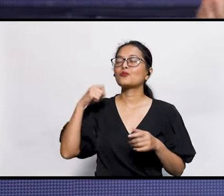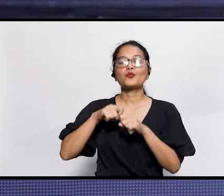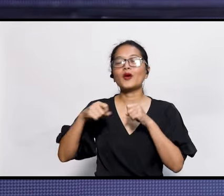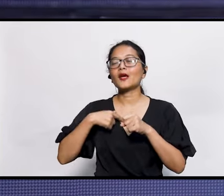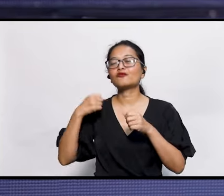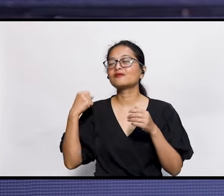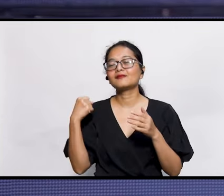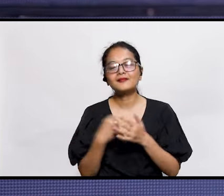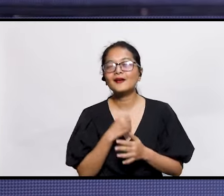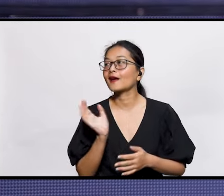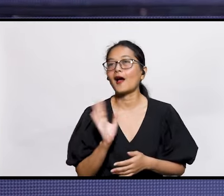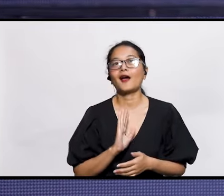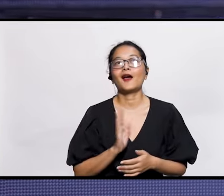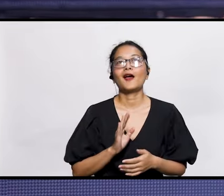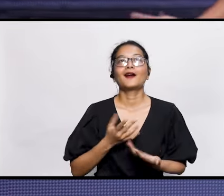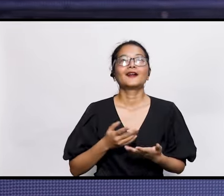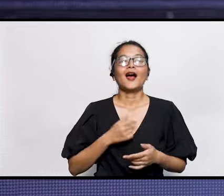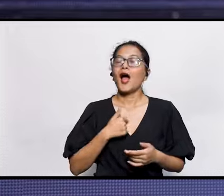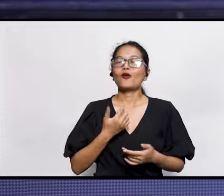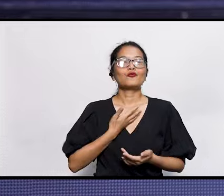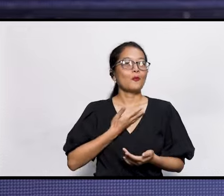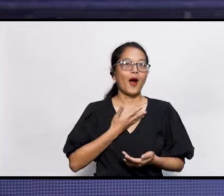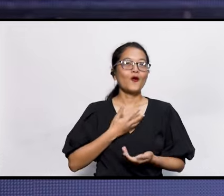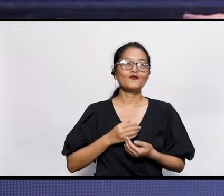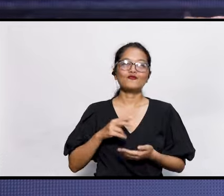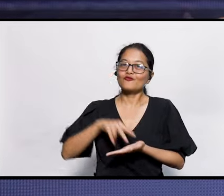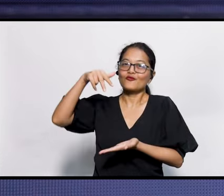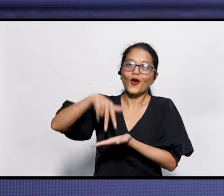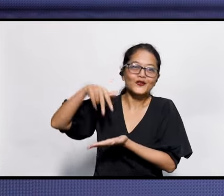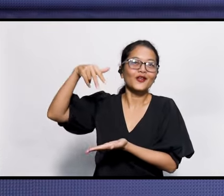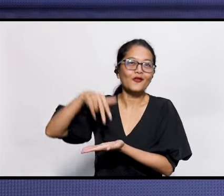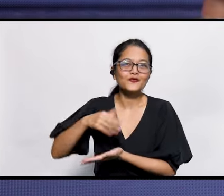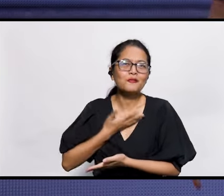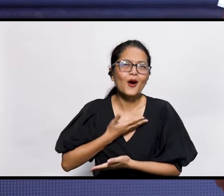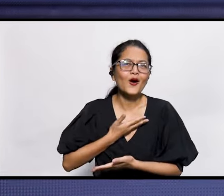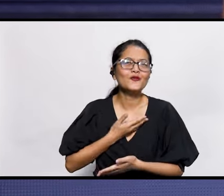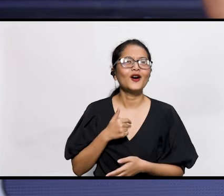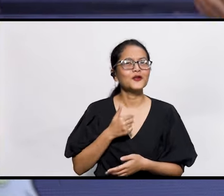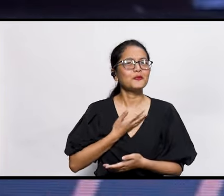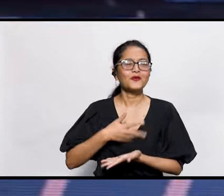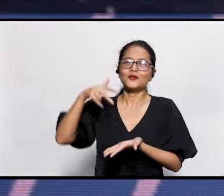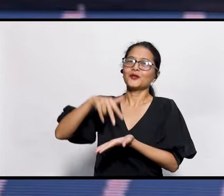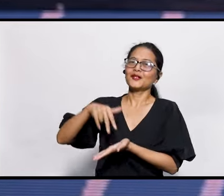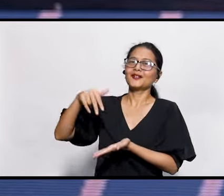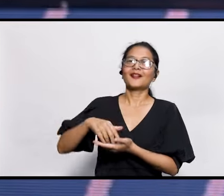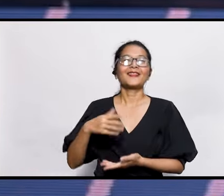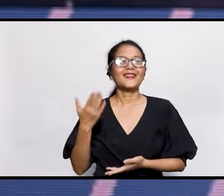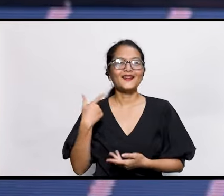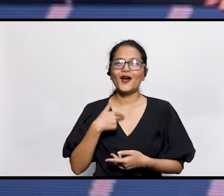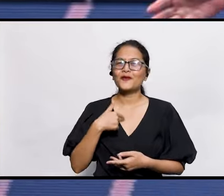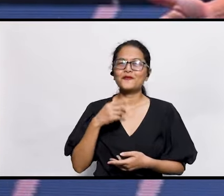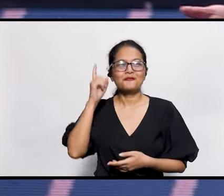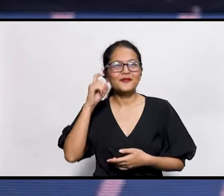DII tapi kan gak lucu kalau umur sekian saya datang di di di festival ini I wishadi sudah Come on everybody